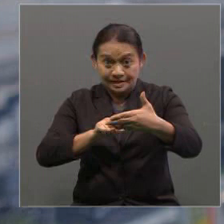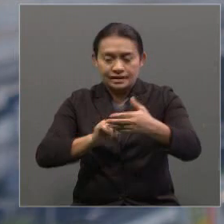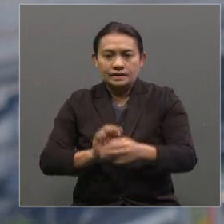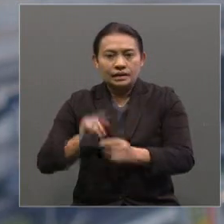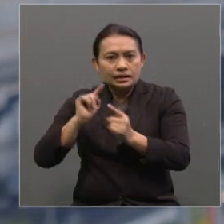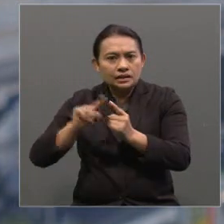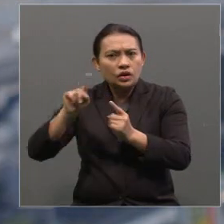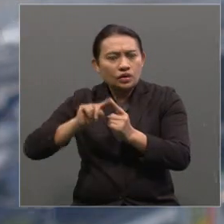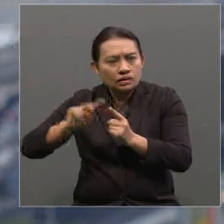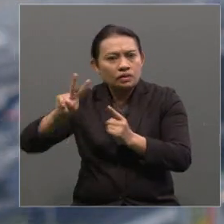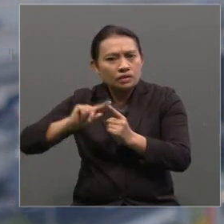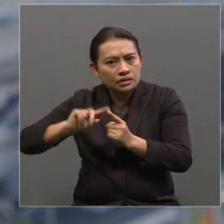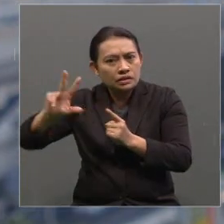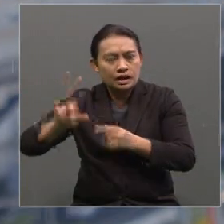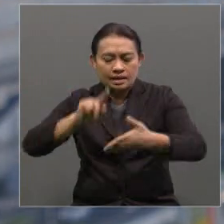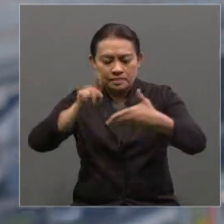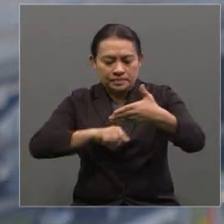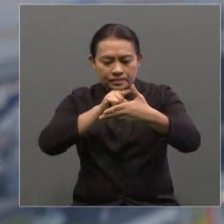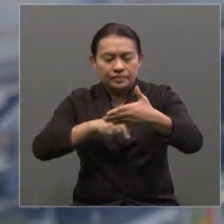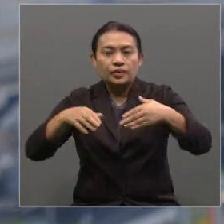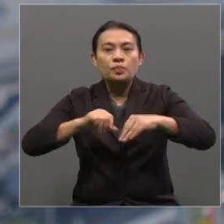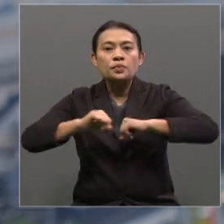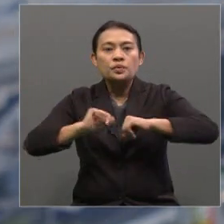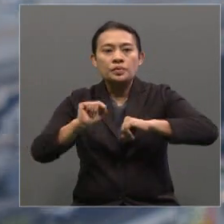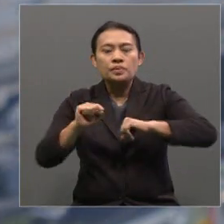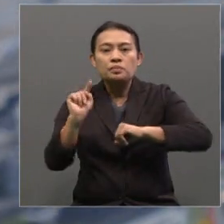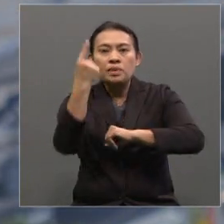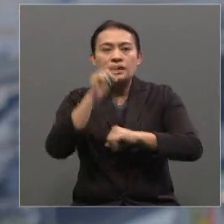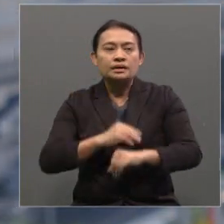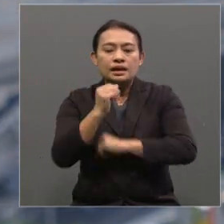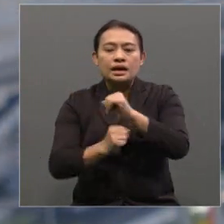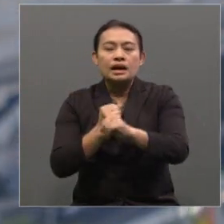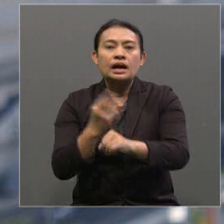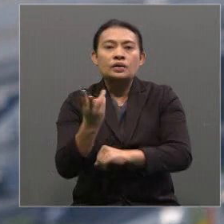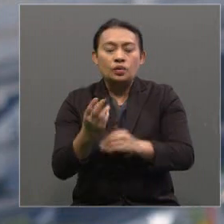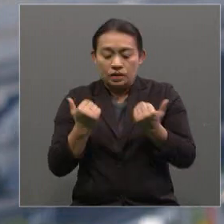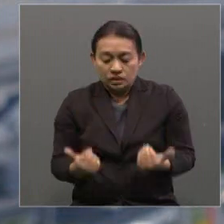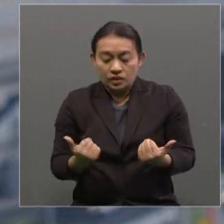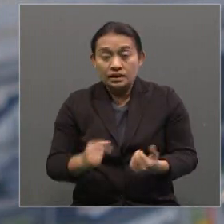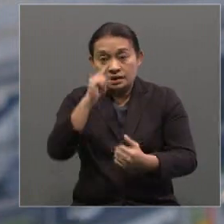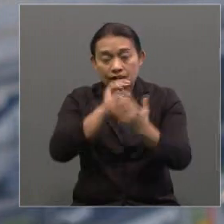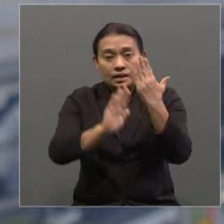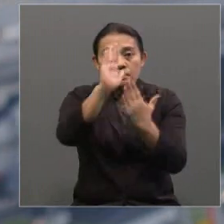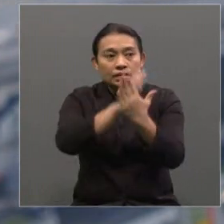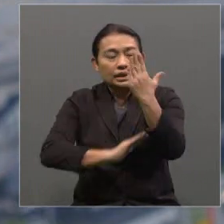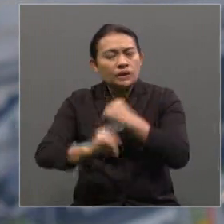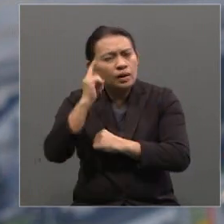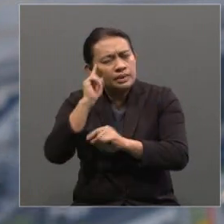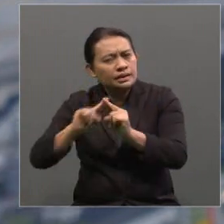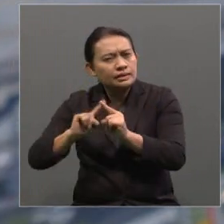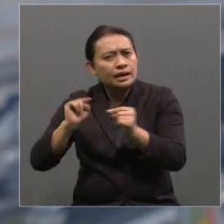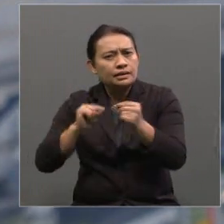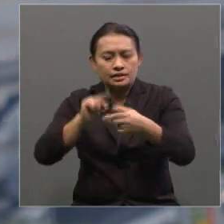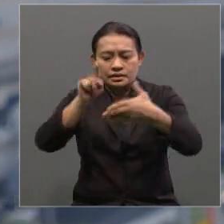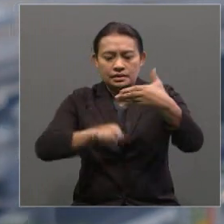2ครั้งที่3แต่ก็ถือเป็นคนรุ่นใหม่อายุน้อยรอบนี้การเลือกตั้งเมืองไทยเขามีความคิดความเห็นกับการเลือกตั้งอ